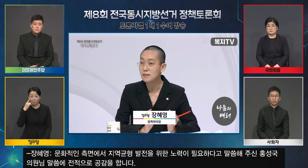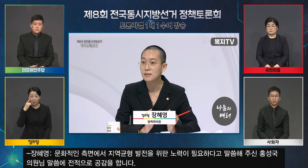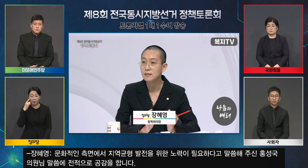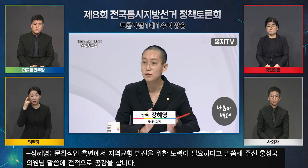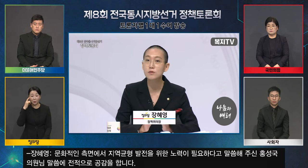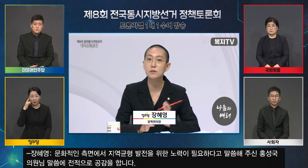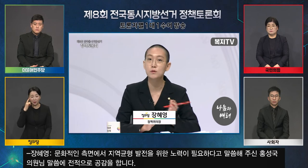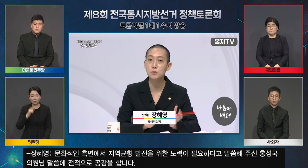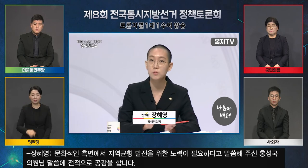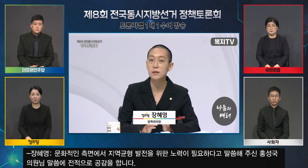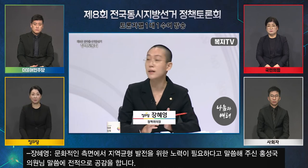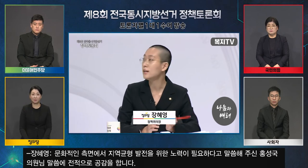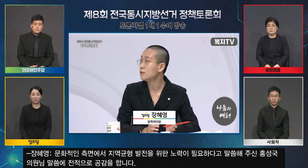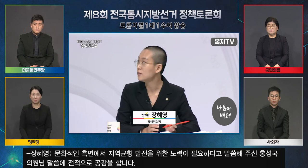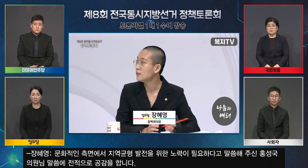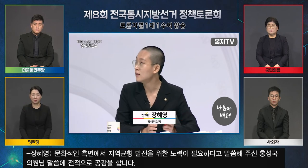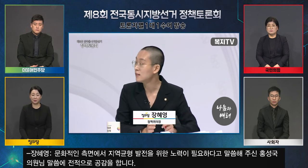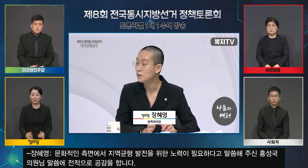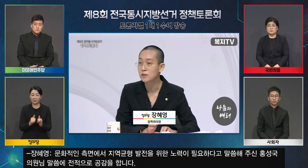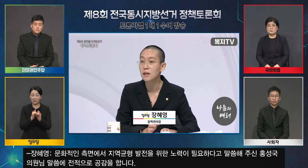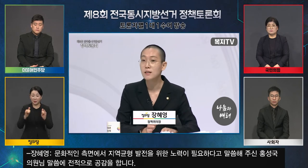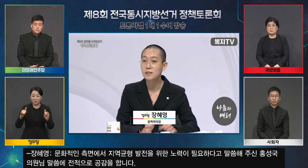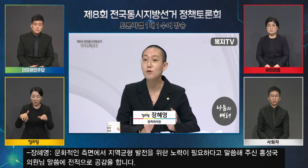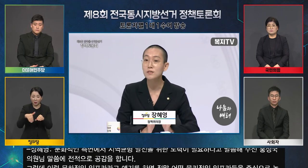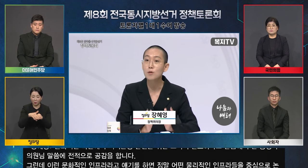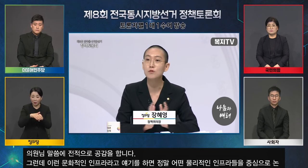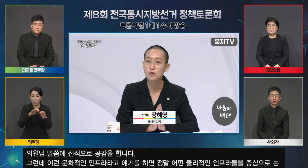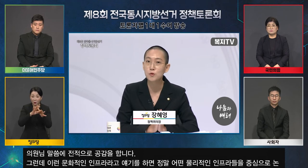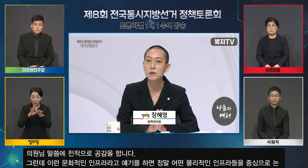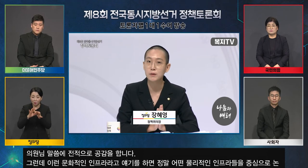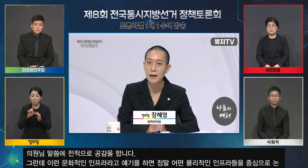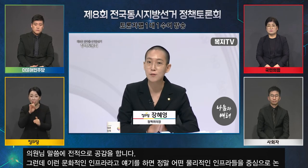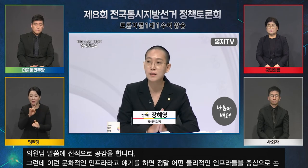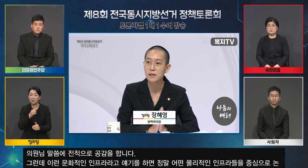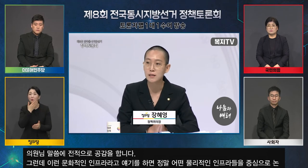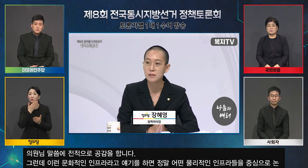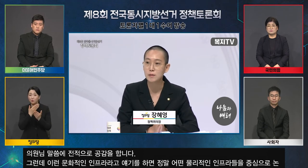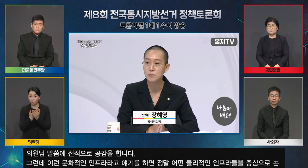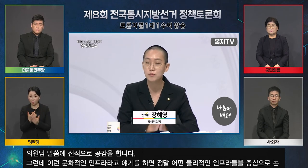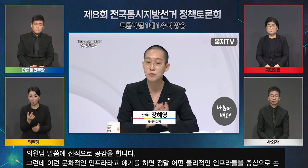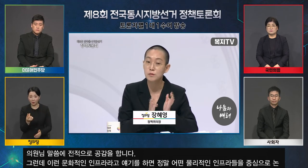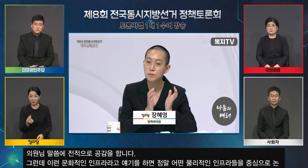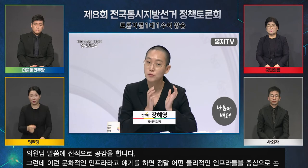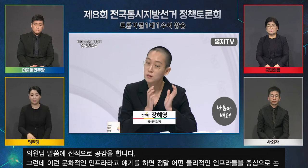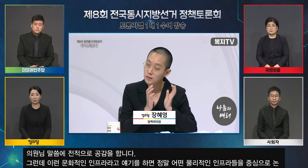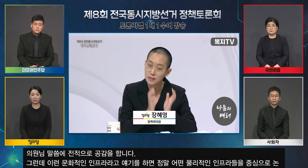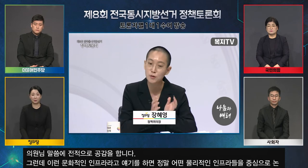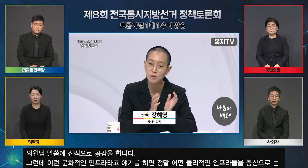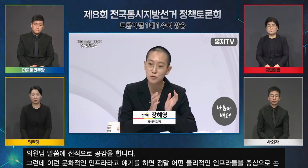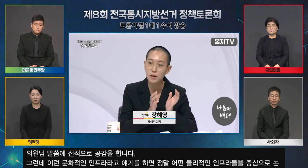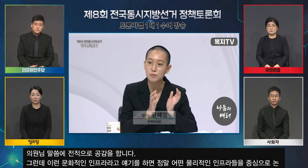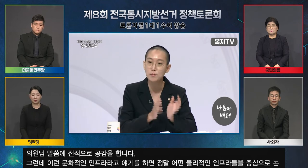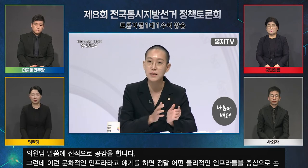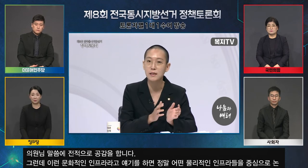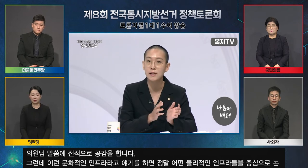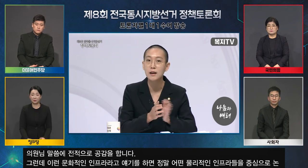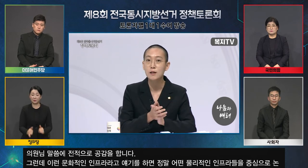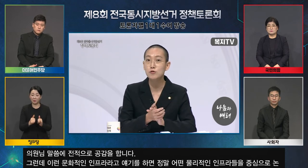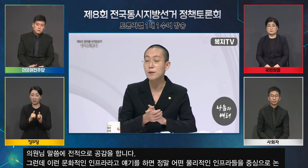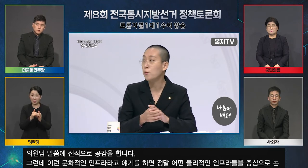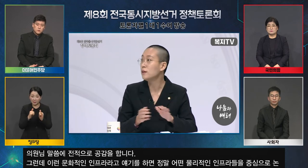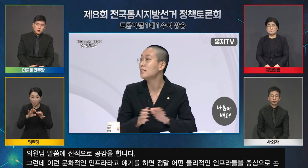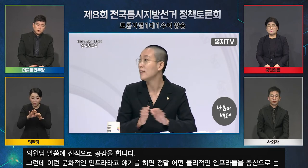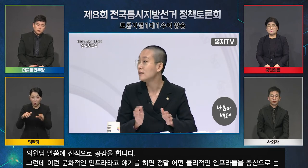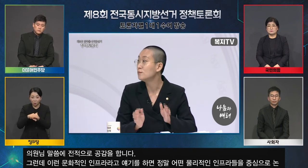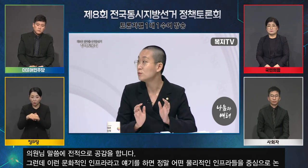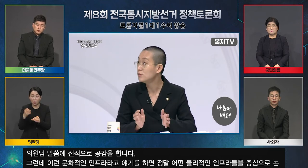인프라들을 중심으로 논의를 하게 되는데 저는 그것은 너무 중요하고 당연한 얘기지만 물리적인 문화뿐만 아니라